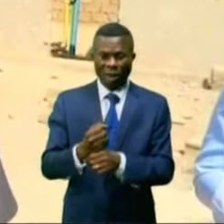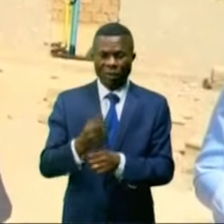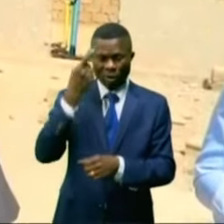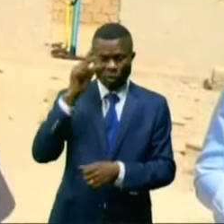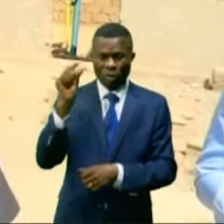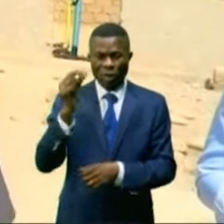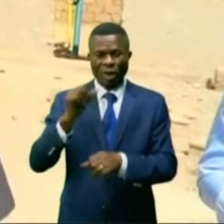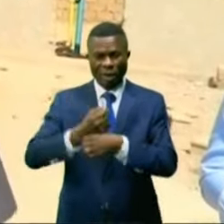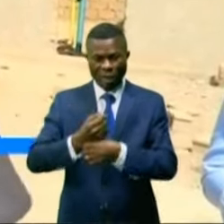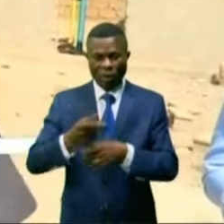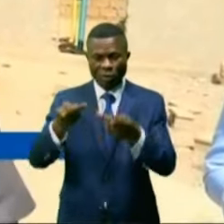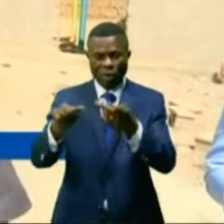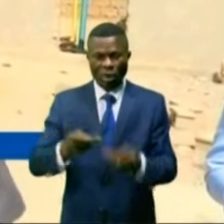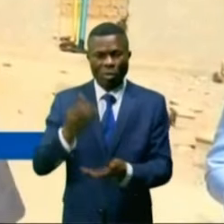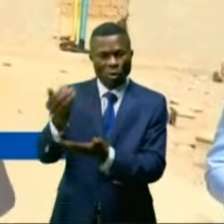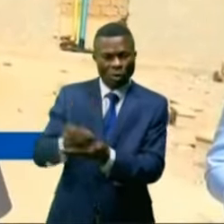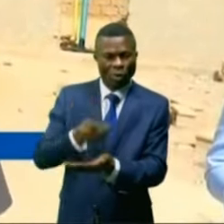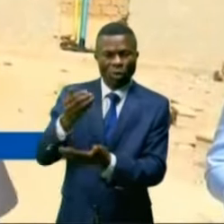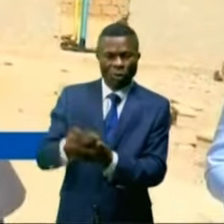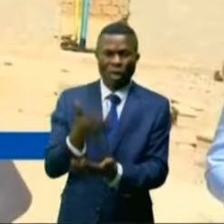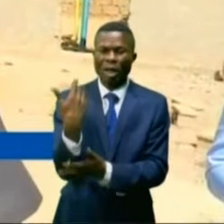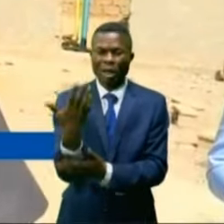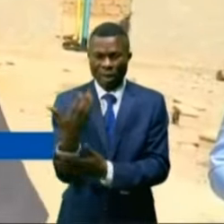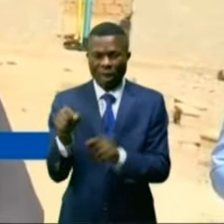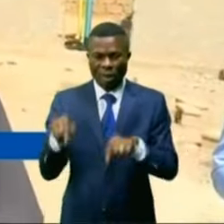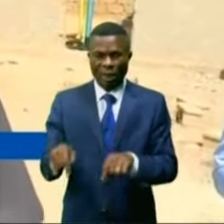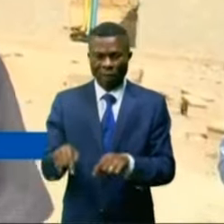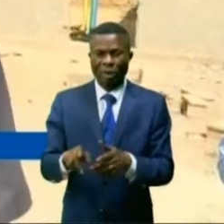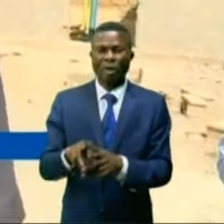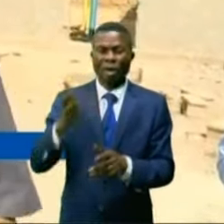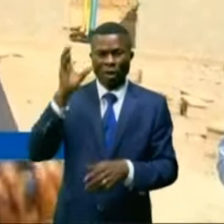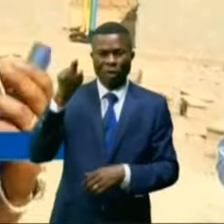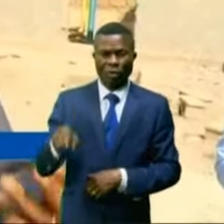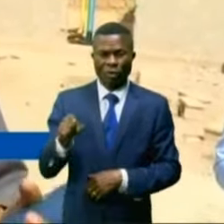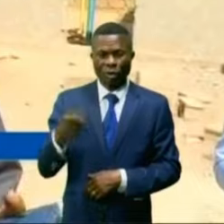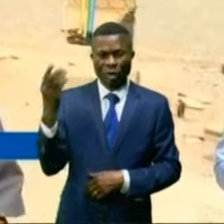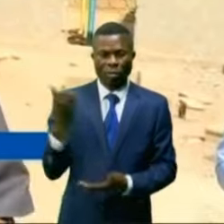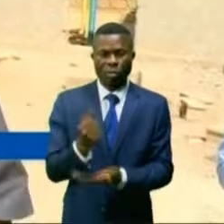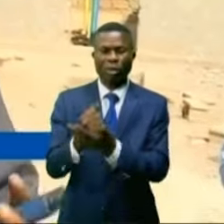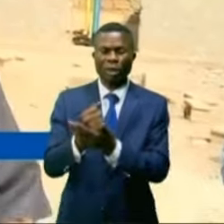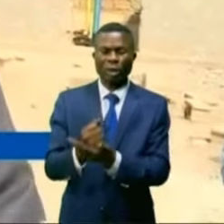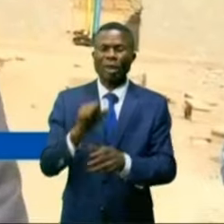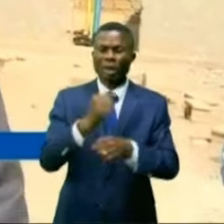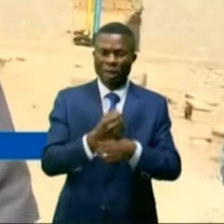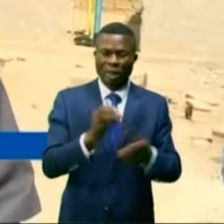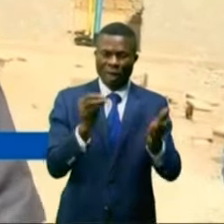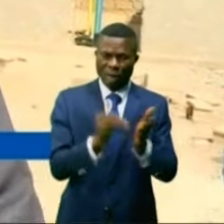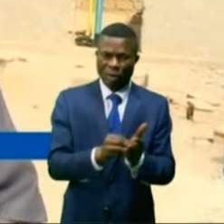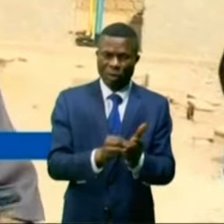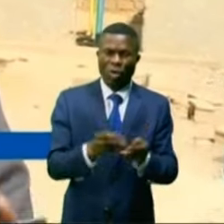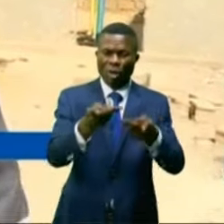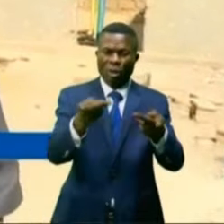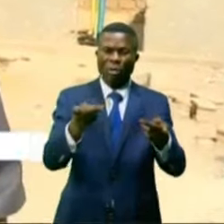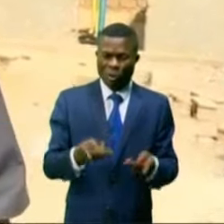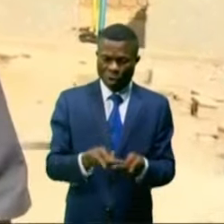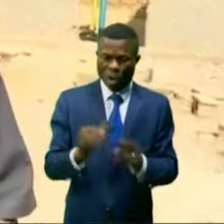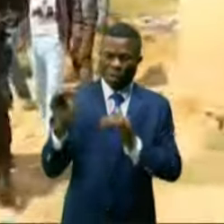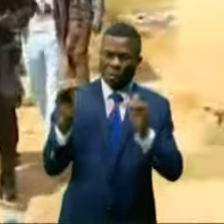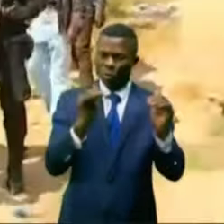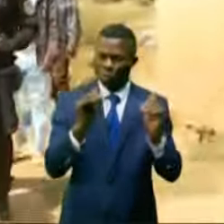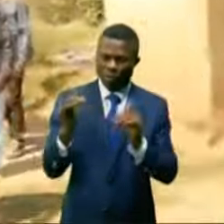créer des zones d'exploitation artisanale ici à Kambove pour créer une classe